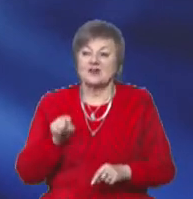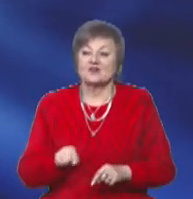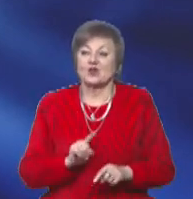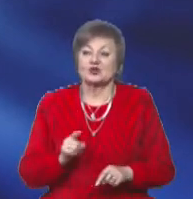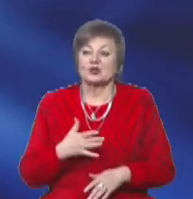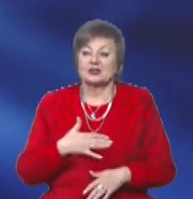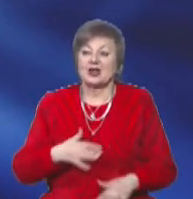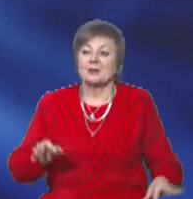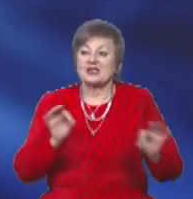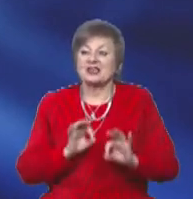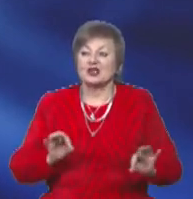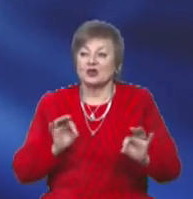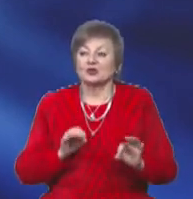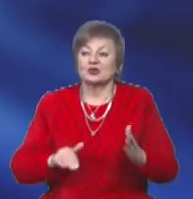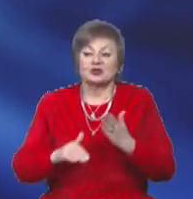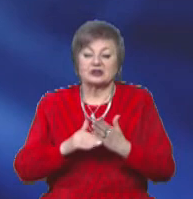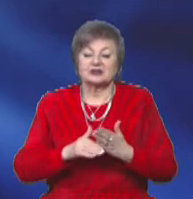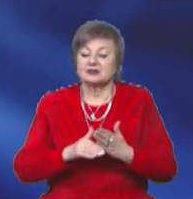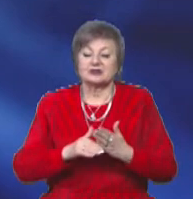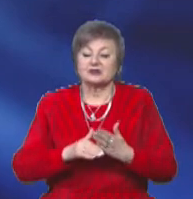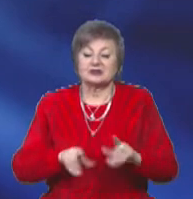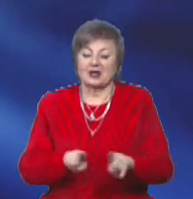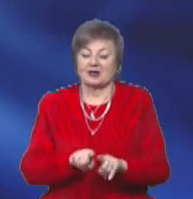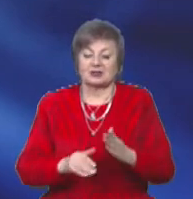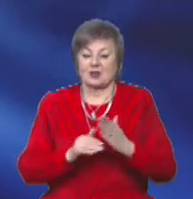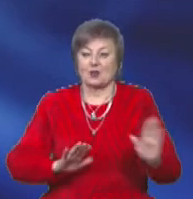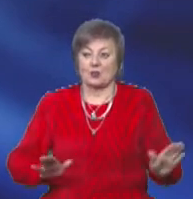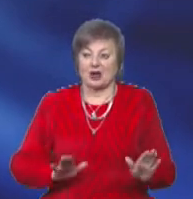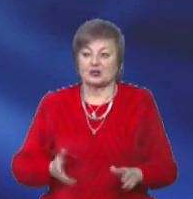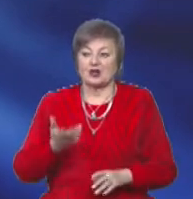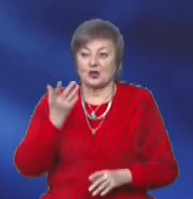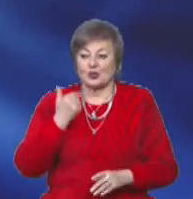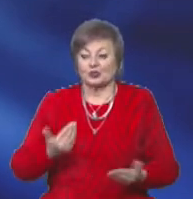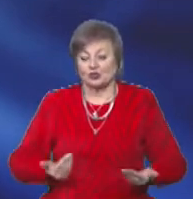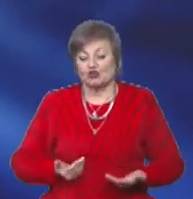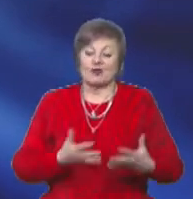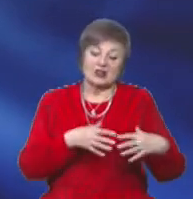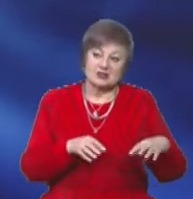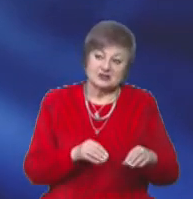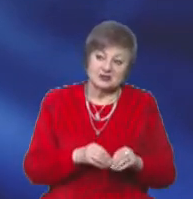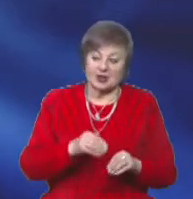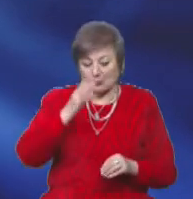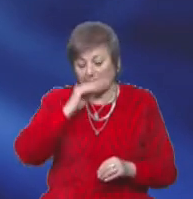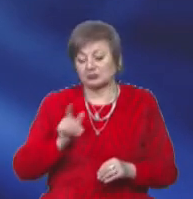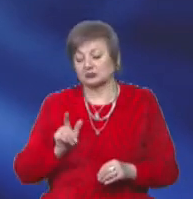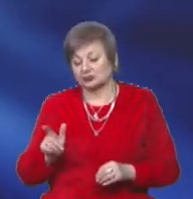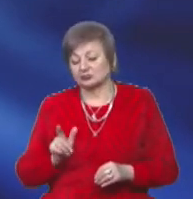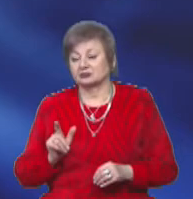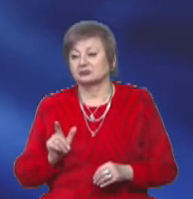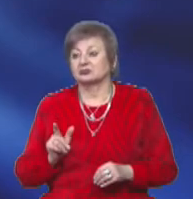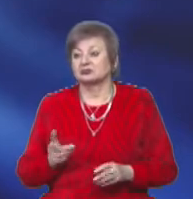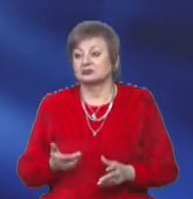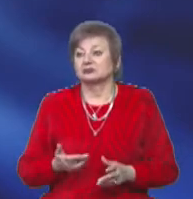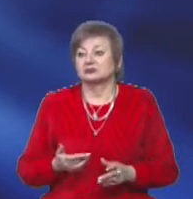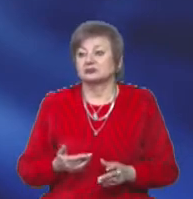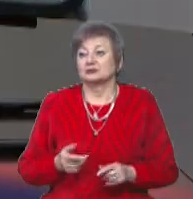нам ніколи так не допомагали, тому що коли живеш у родині, ну, там, мама, донька, там, ну,